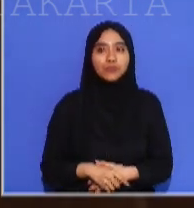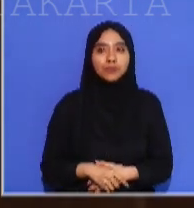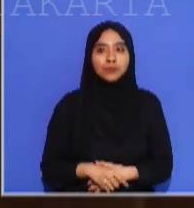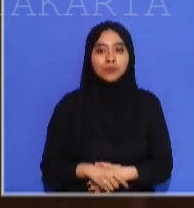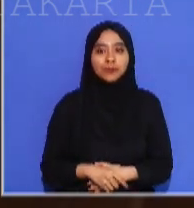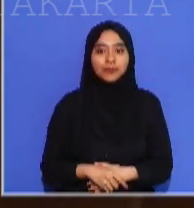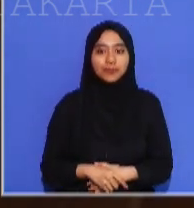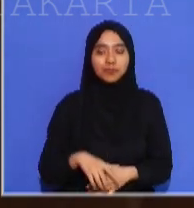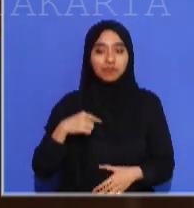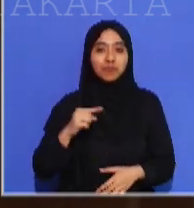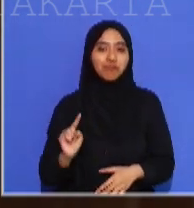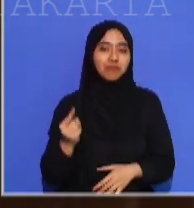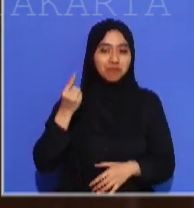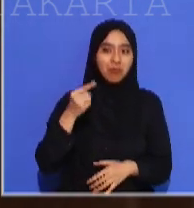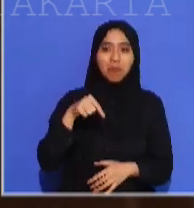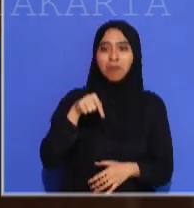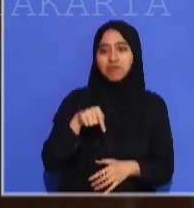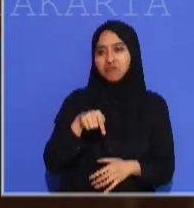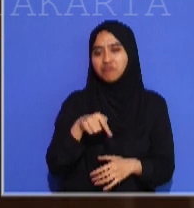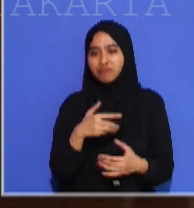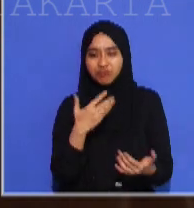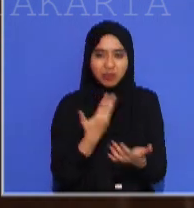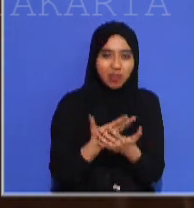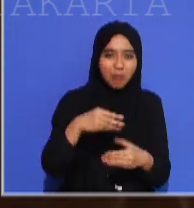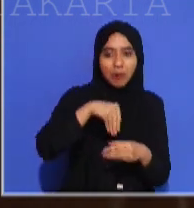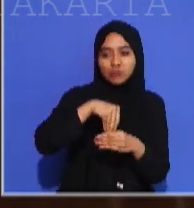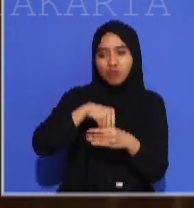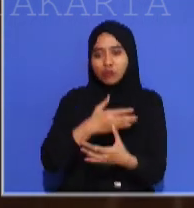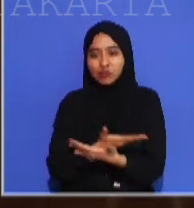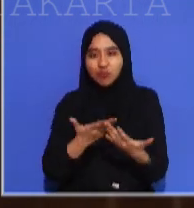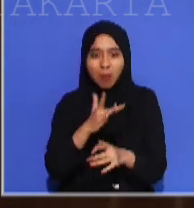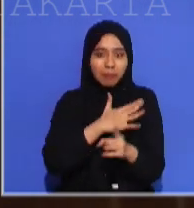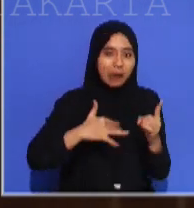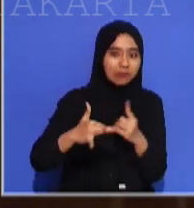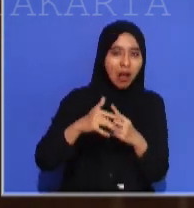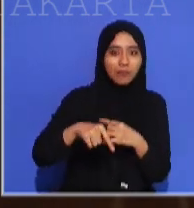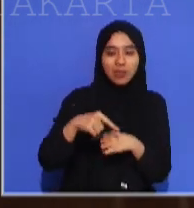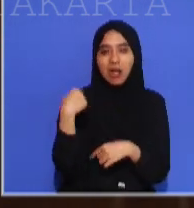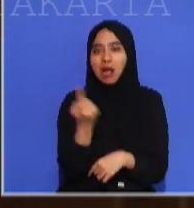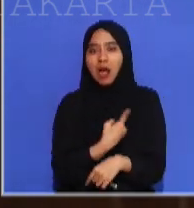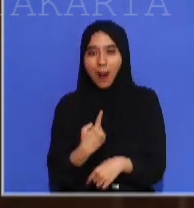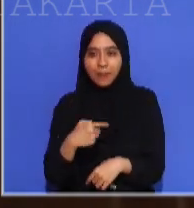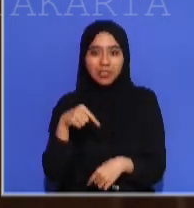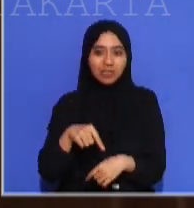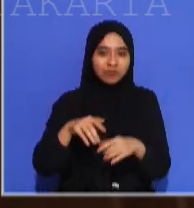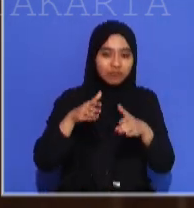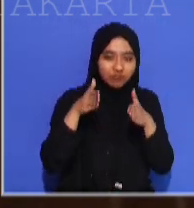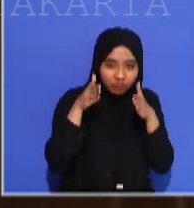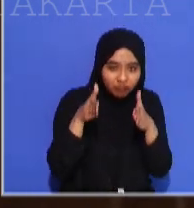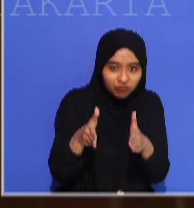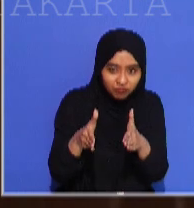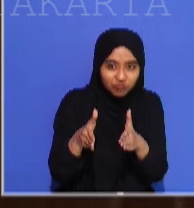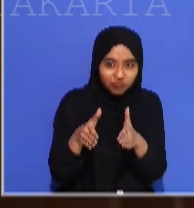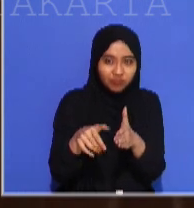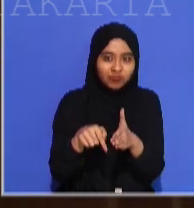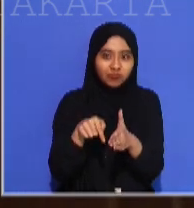mengawal aspirasi masyarakat. Juga kami dari unsur